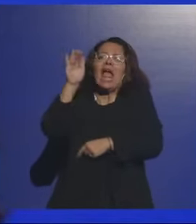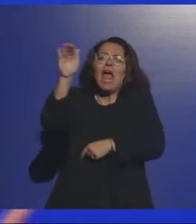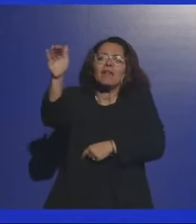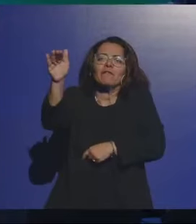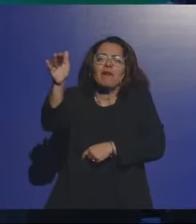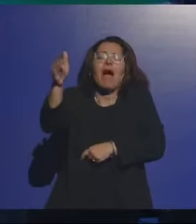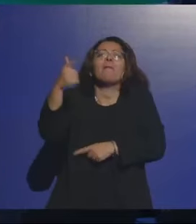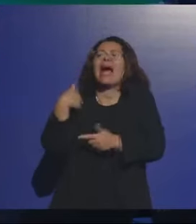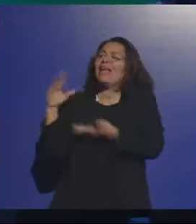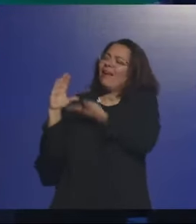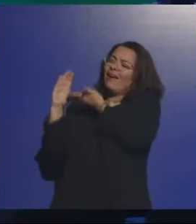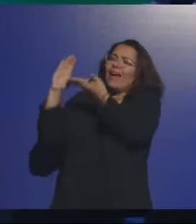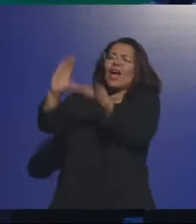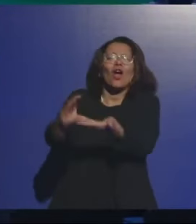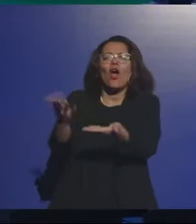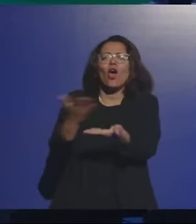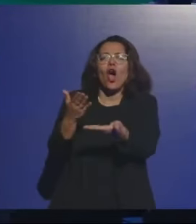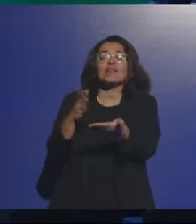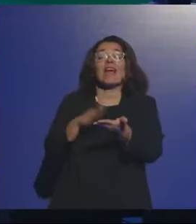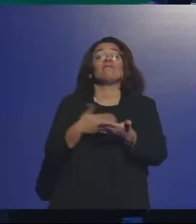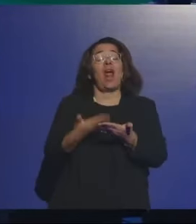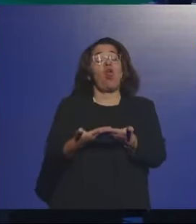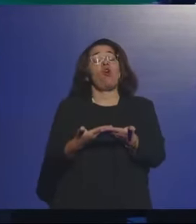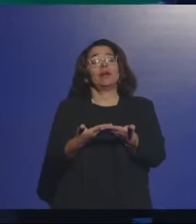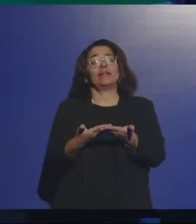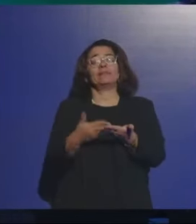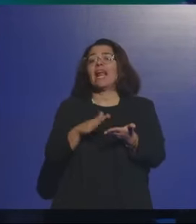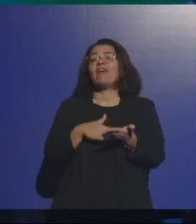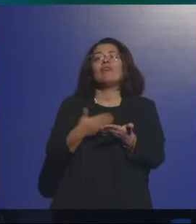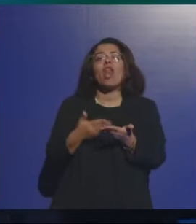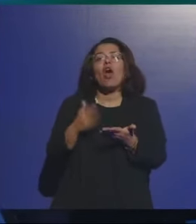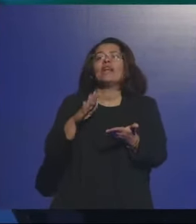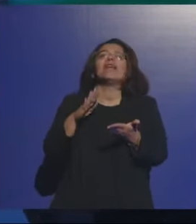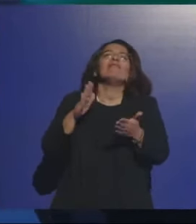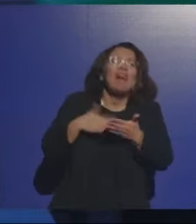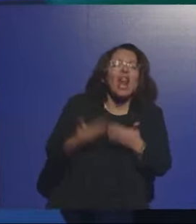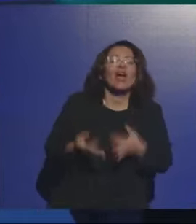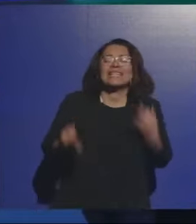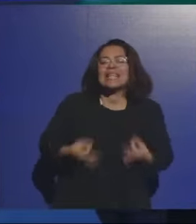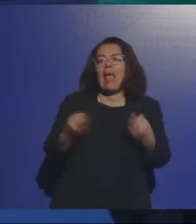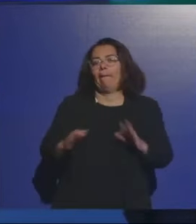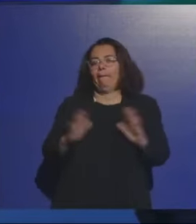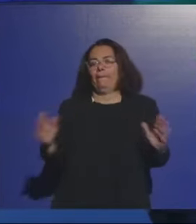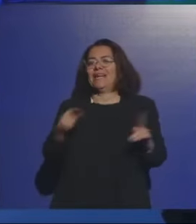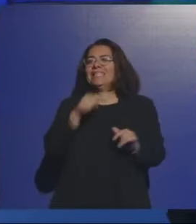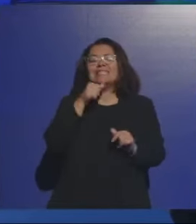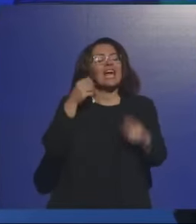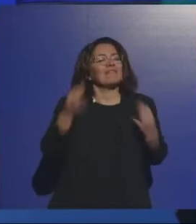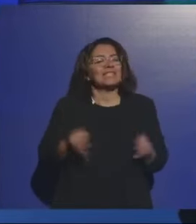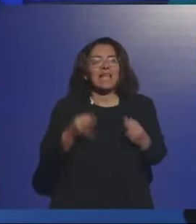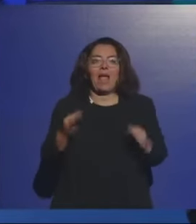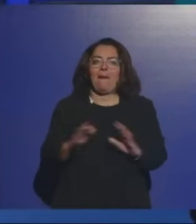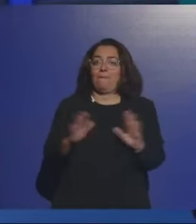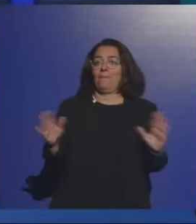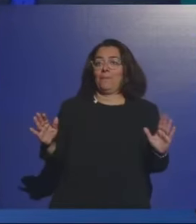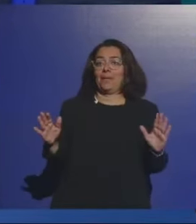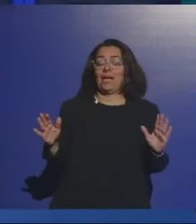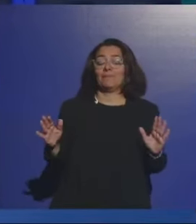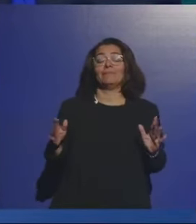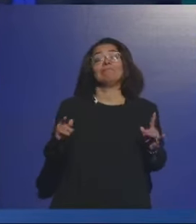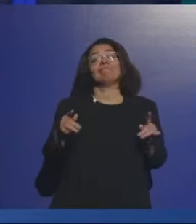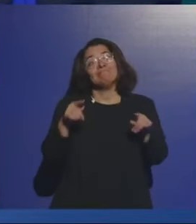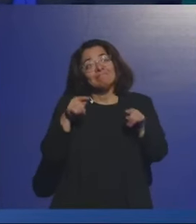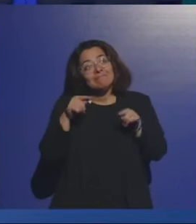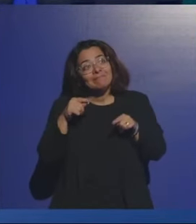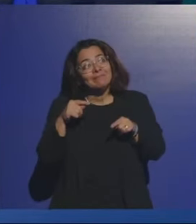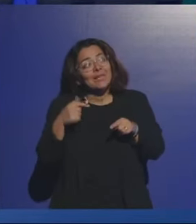epoca che sono dei valori trasversali valori che vanno bene sempre che aiutano sempre questi dovrebbero essere